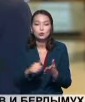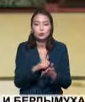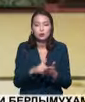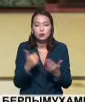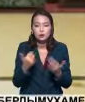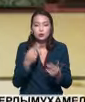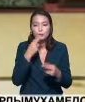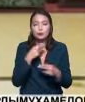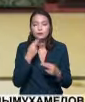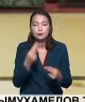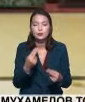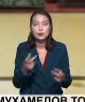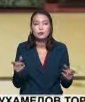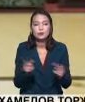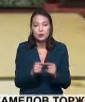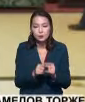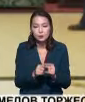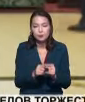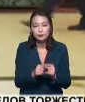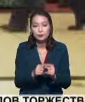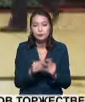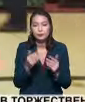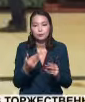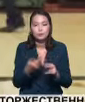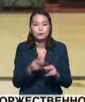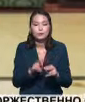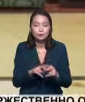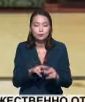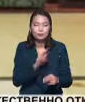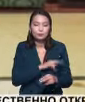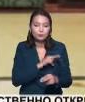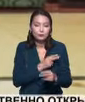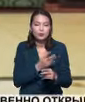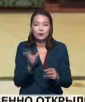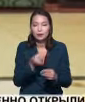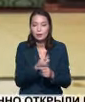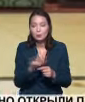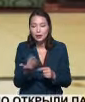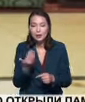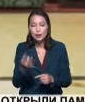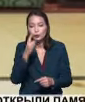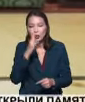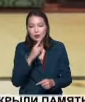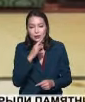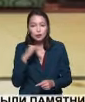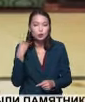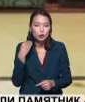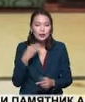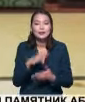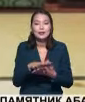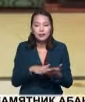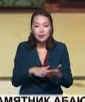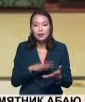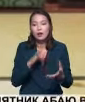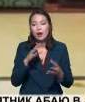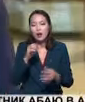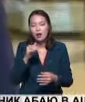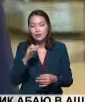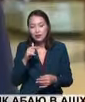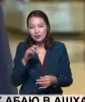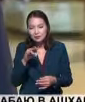предусматривает совместное развитие трансафганского коридора по территории Республики Казахстан, Туркменистан, далее в Афганистан с